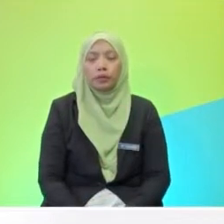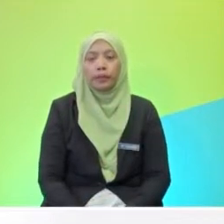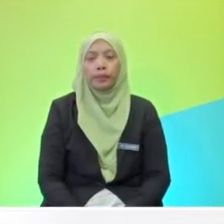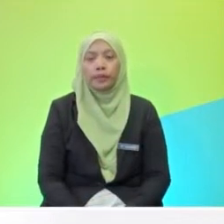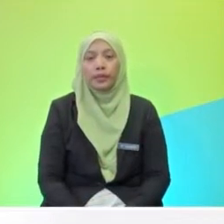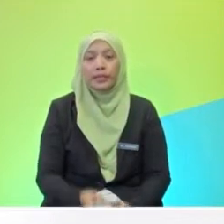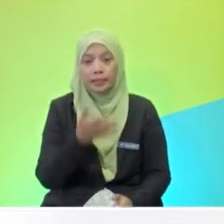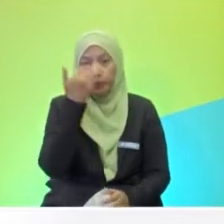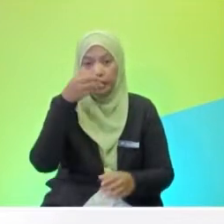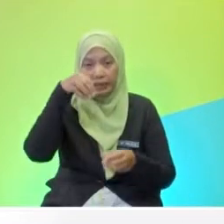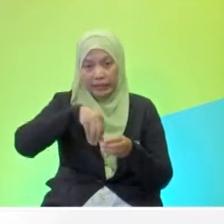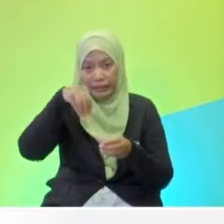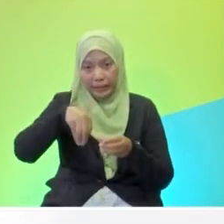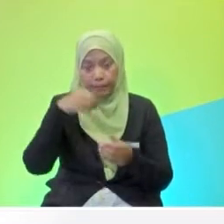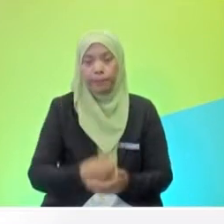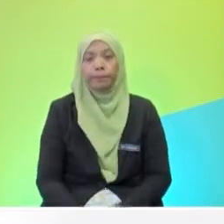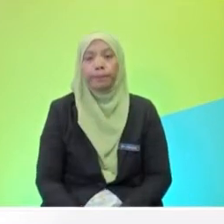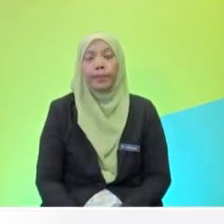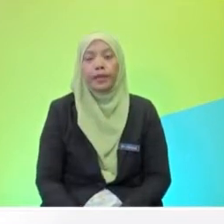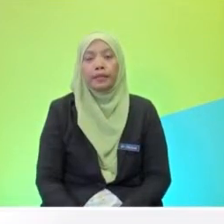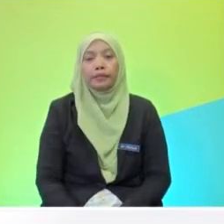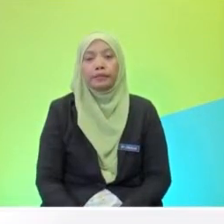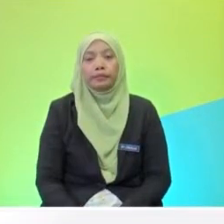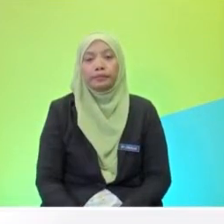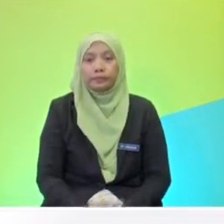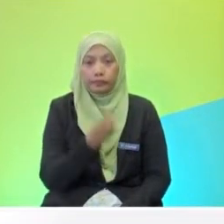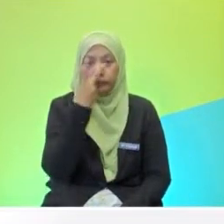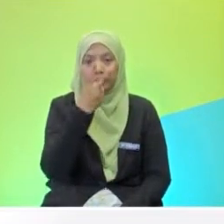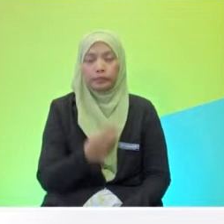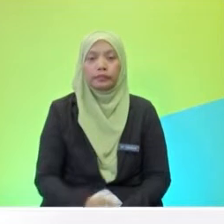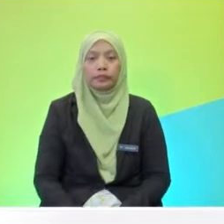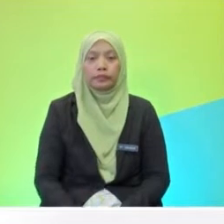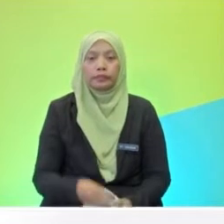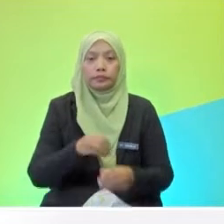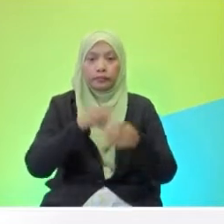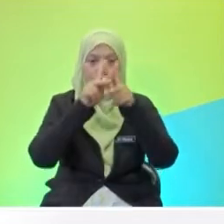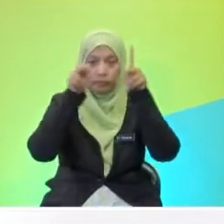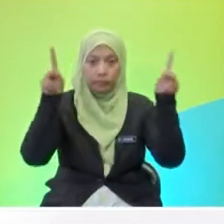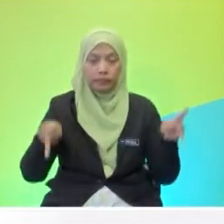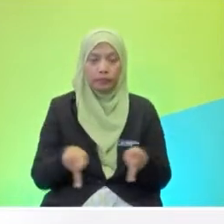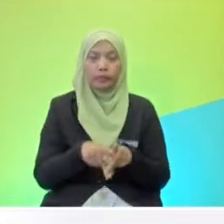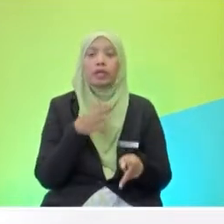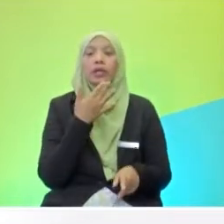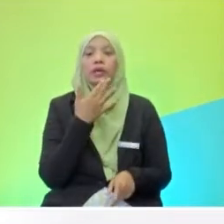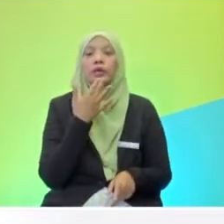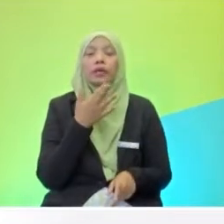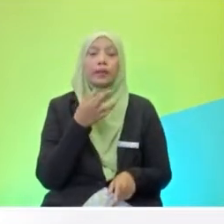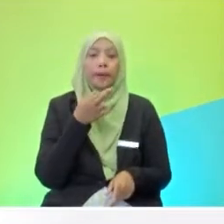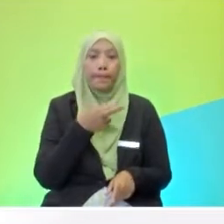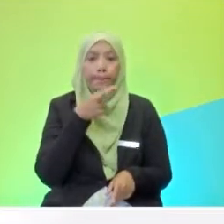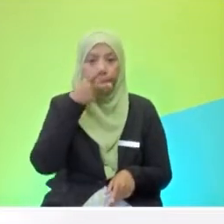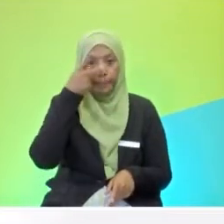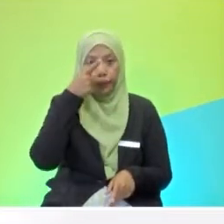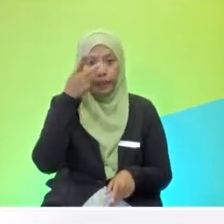kasih ini kita tengok kaidah dia oke Nampak tak anak-anak dalam kotak warna merah jambu tuh